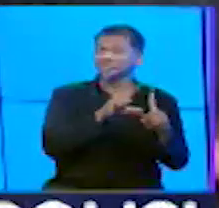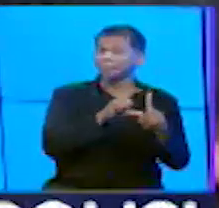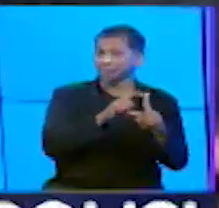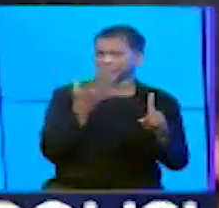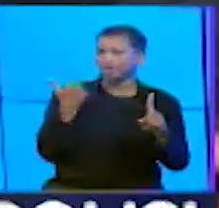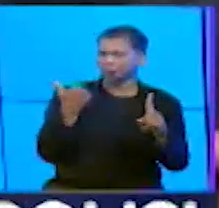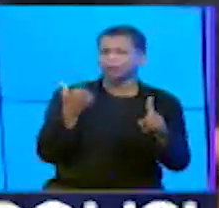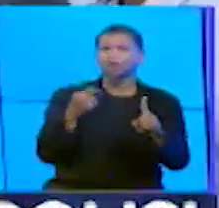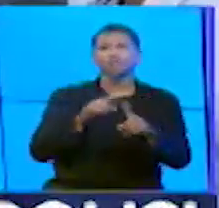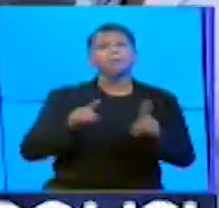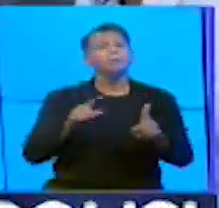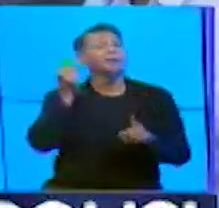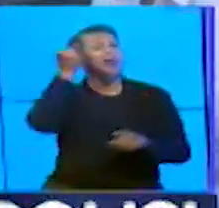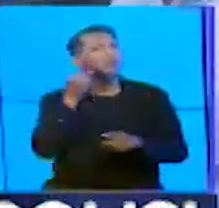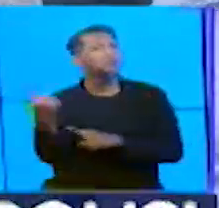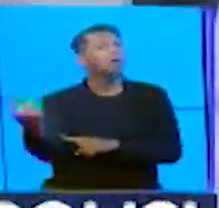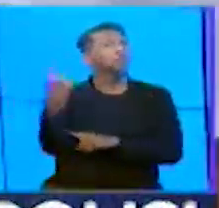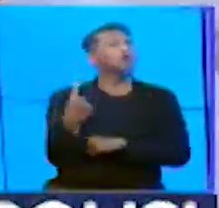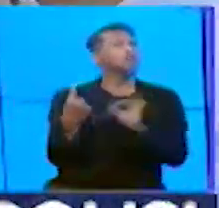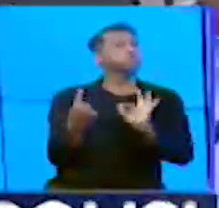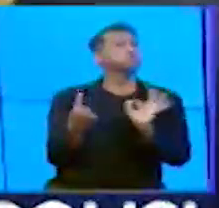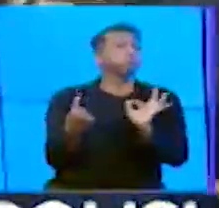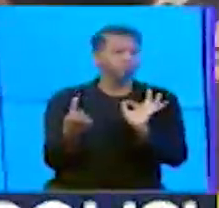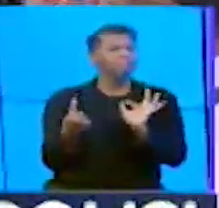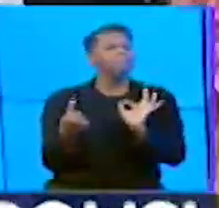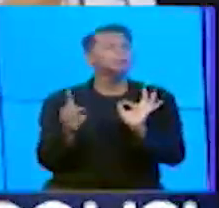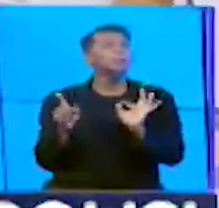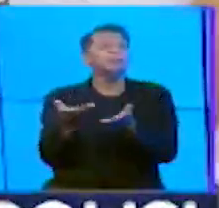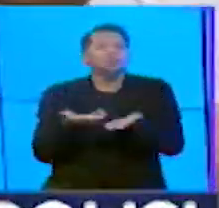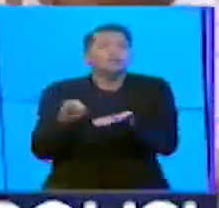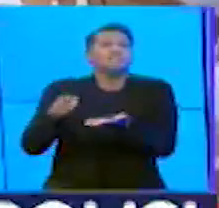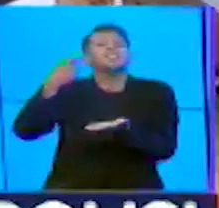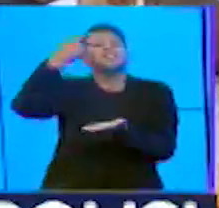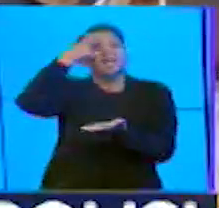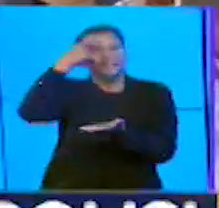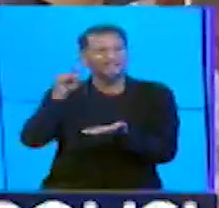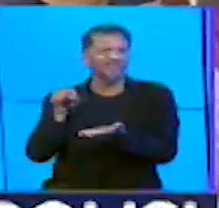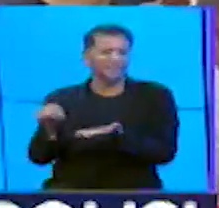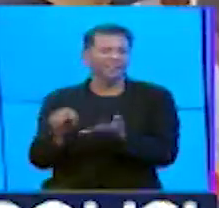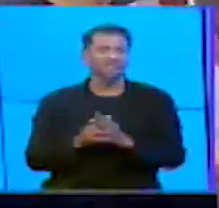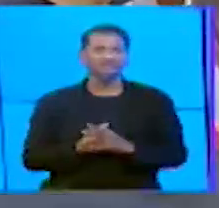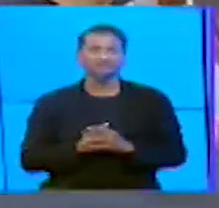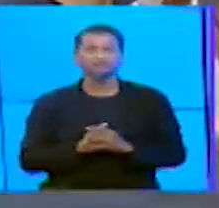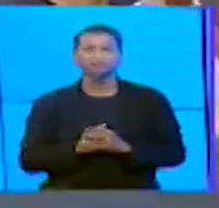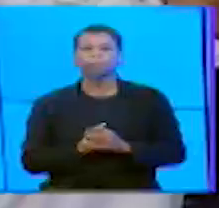tidak hadir memenuhi panggilan Polda karena dikabarkan dalam kondisi tidak sehat